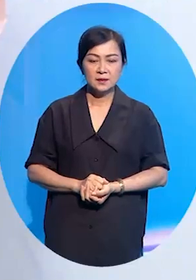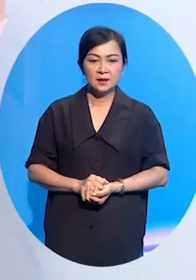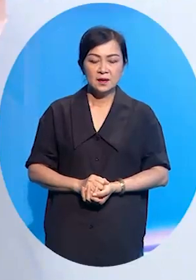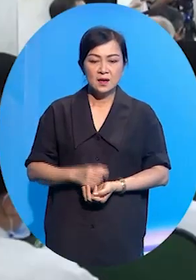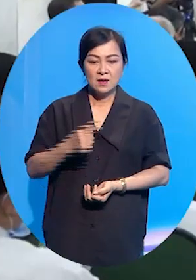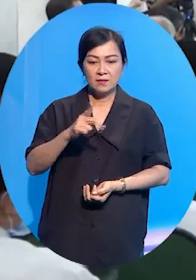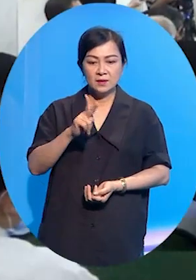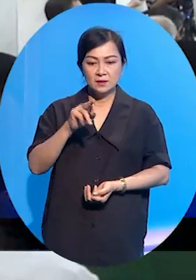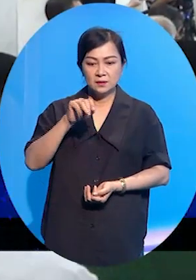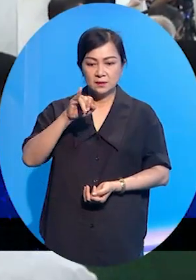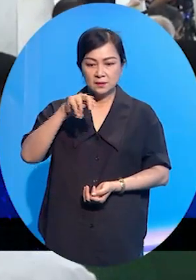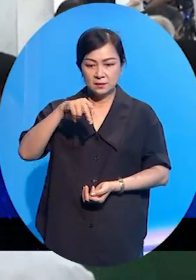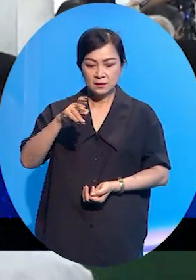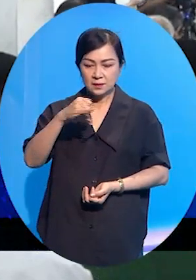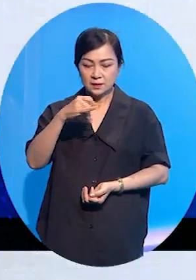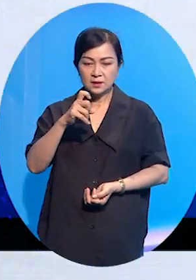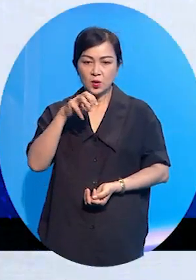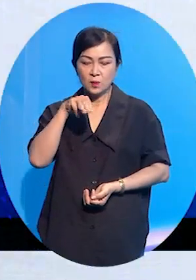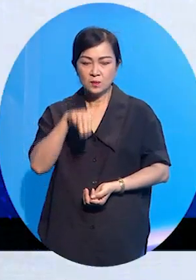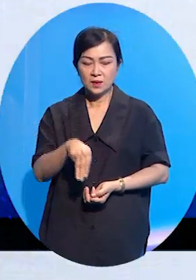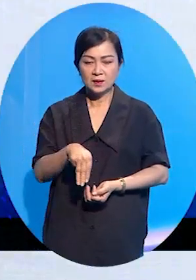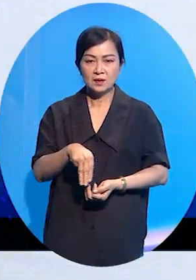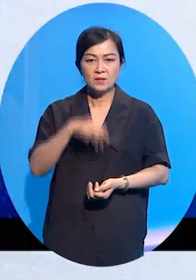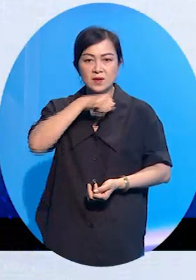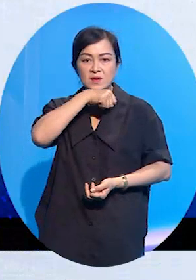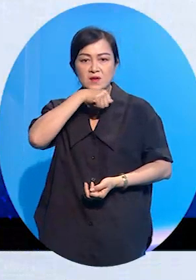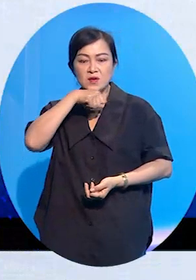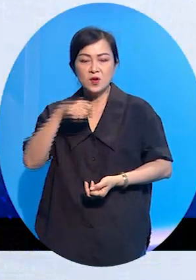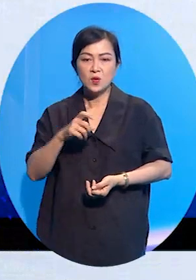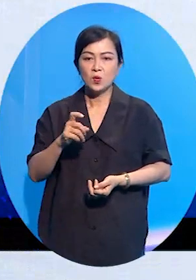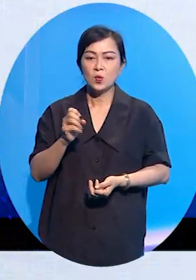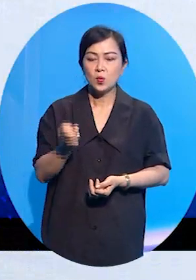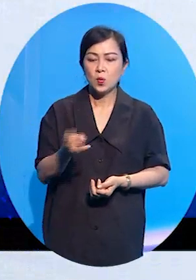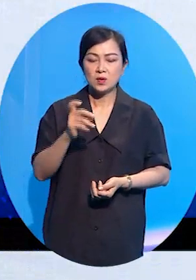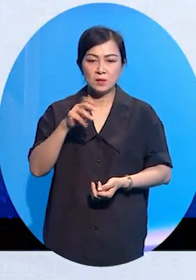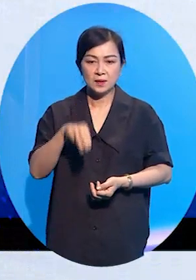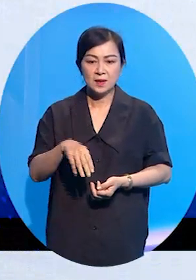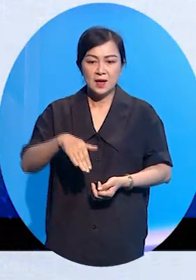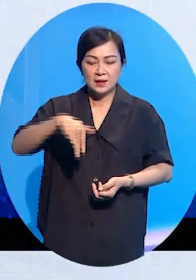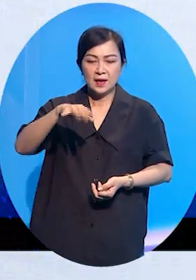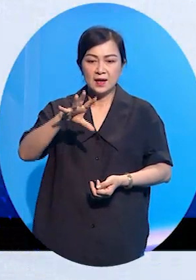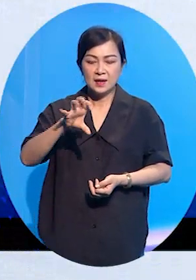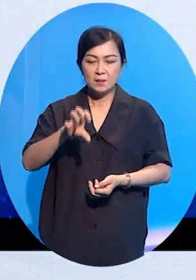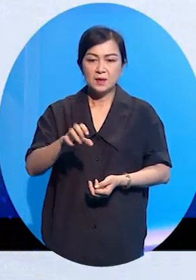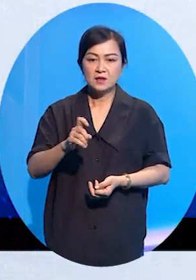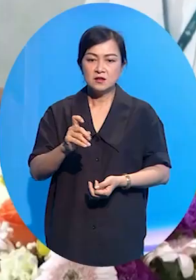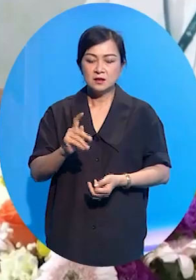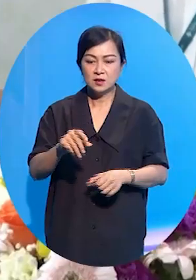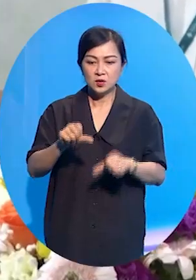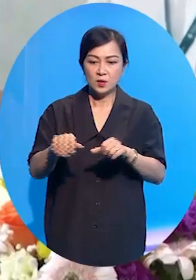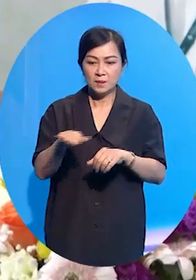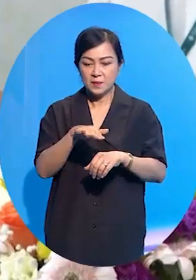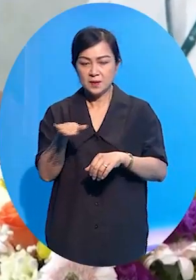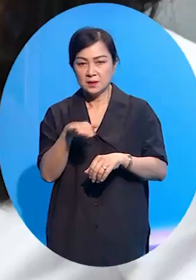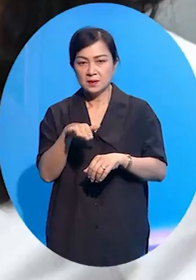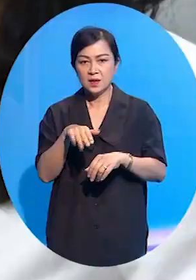Phình động mạch là sự suy giãn bất thường của động mạch gây ra bởi sự suy yếu của thành động mạch, tăng hơn 50% đường kính so với đoạn bình thường, chủ yếu